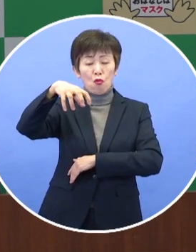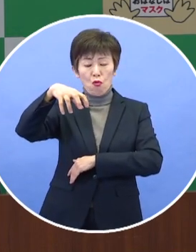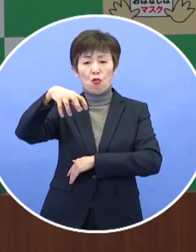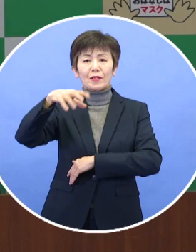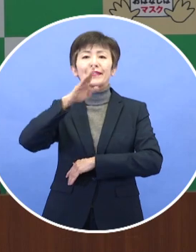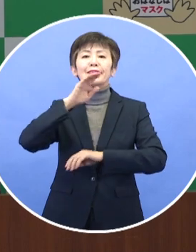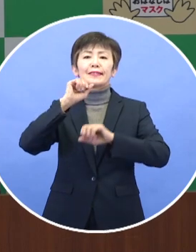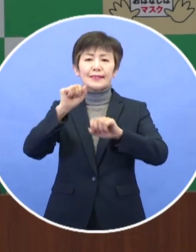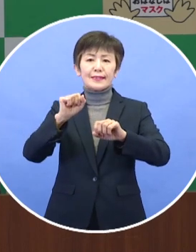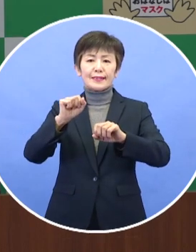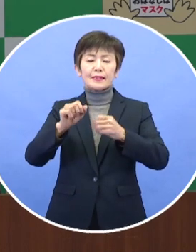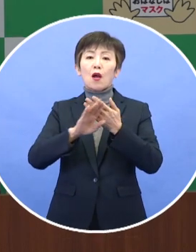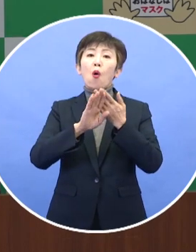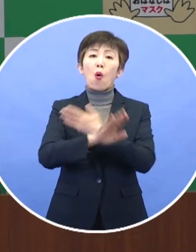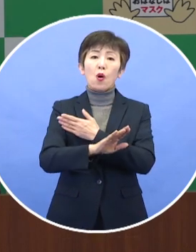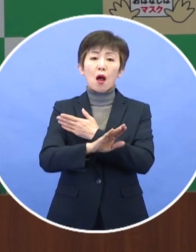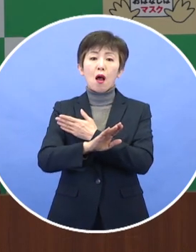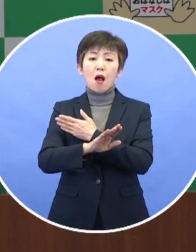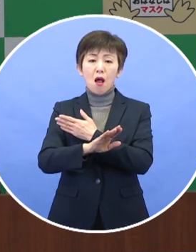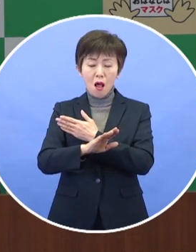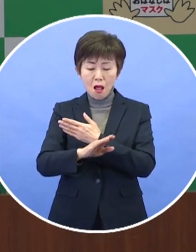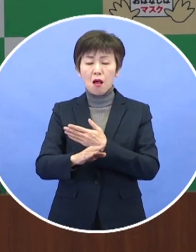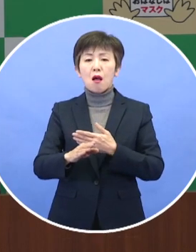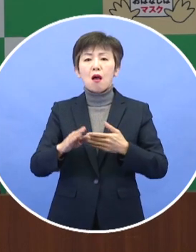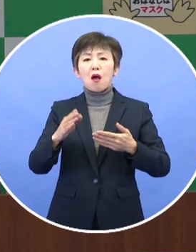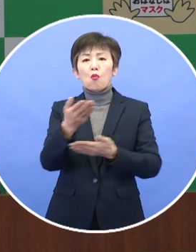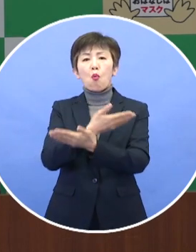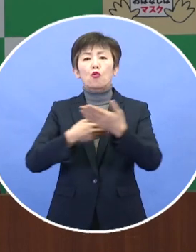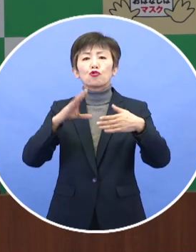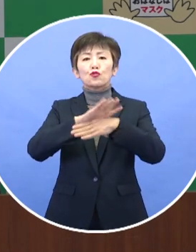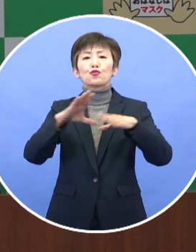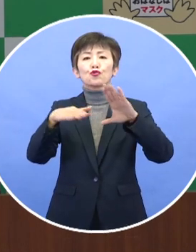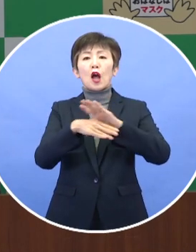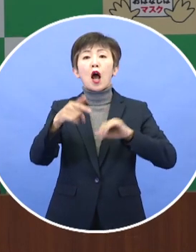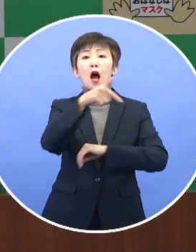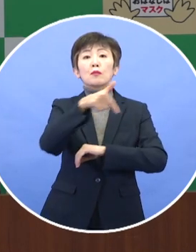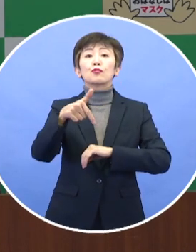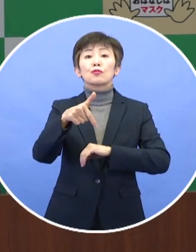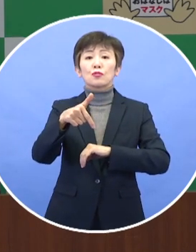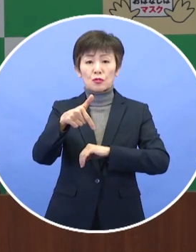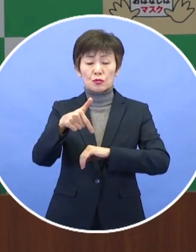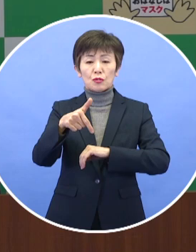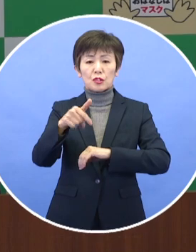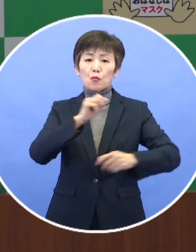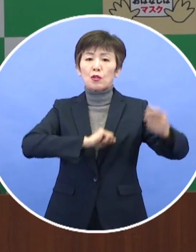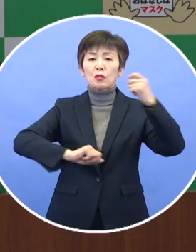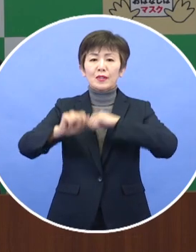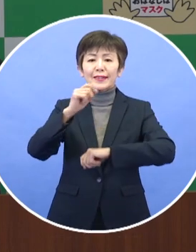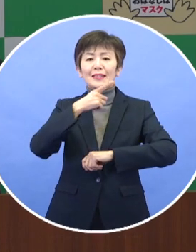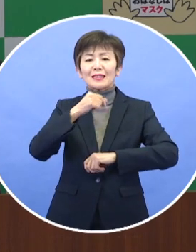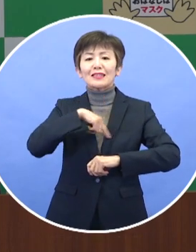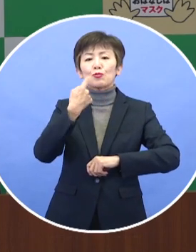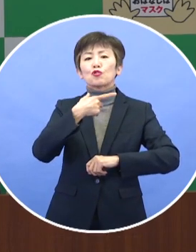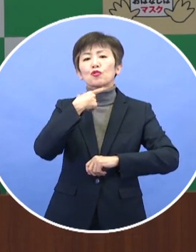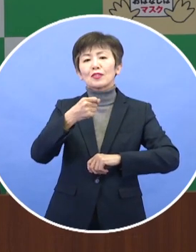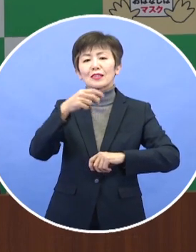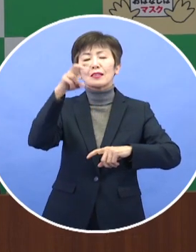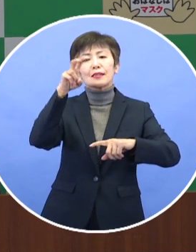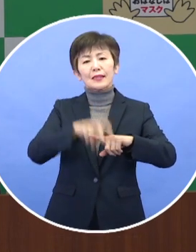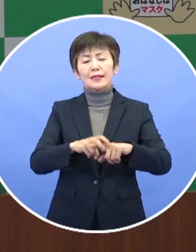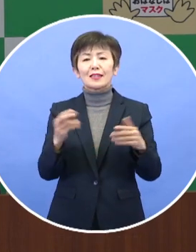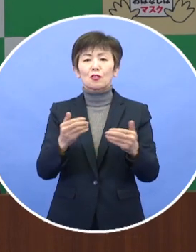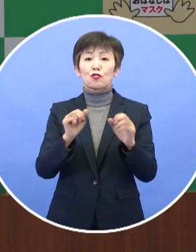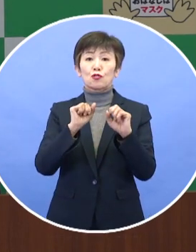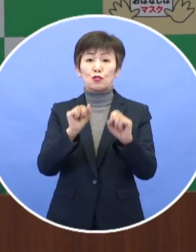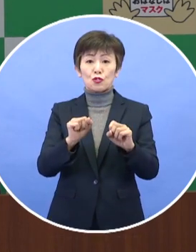ということで、交流文化部全体にですね来年度は拡大して、よければもう、できるだけ早くですね全庁的に広げていける